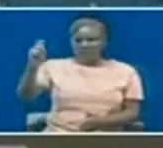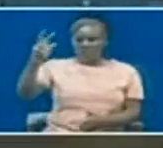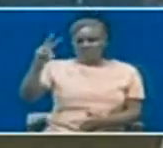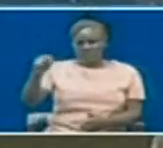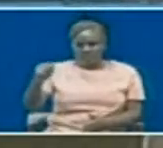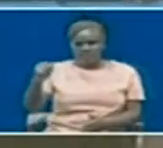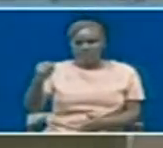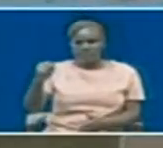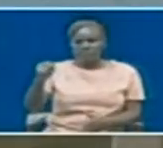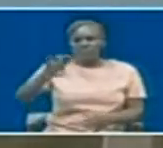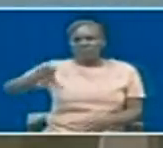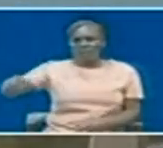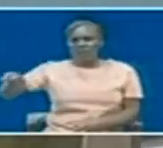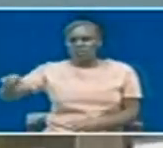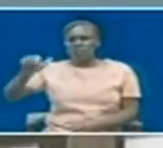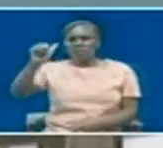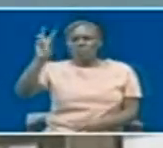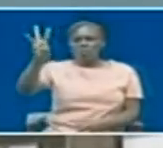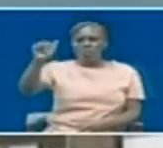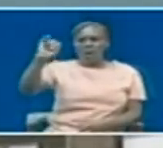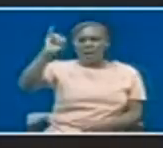Hadado, katika kaunti ya Wajir.